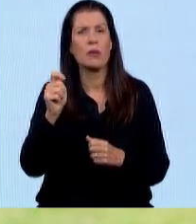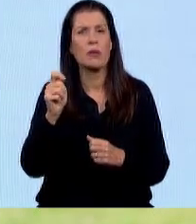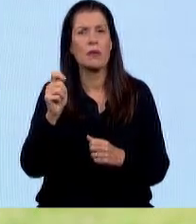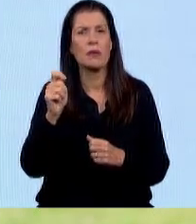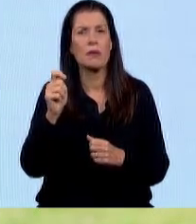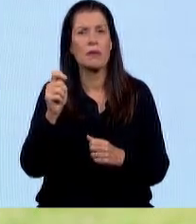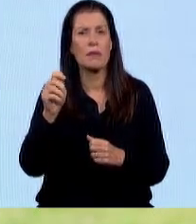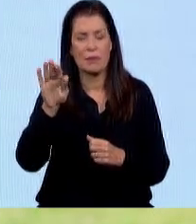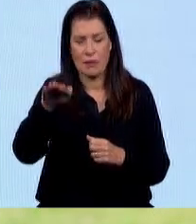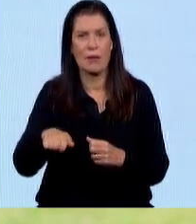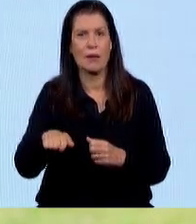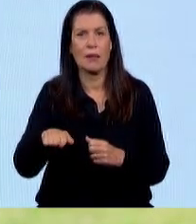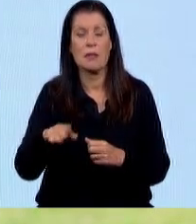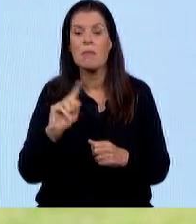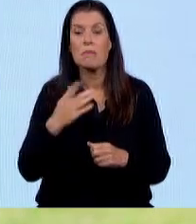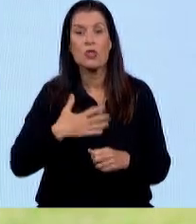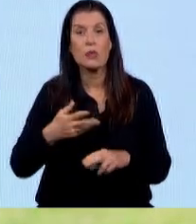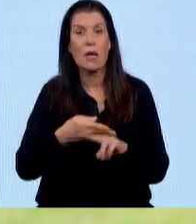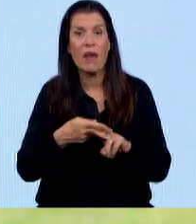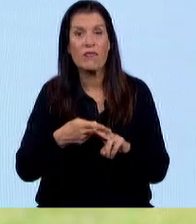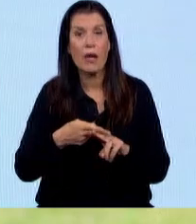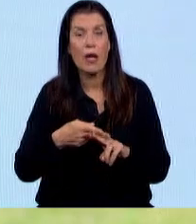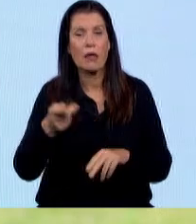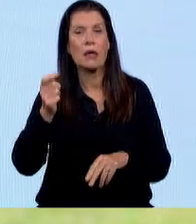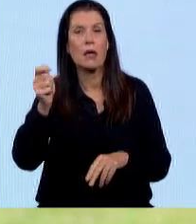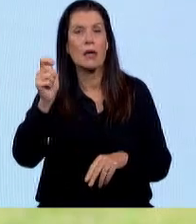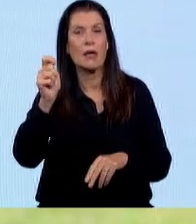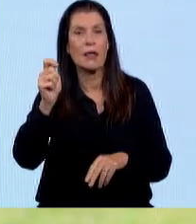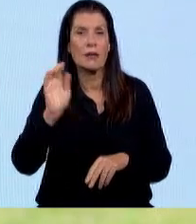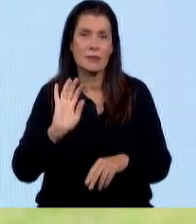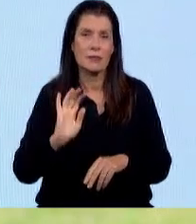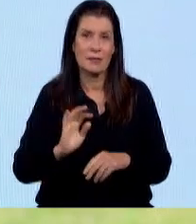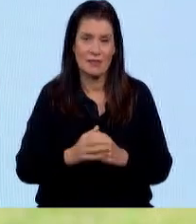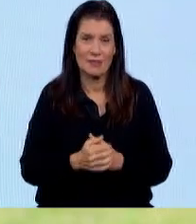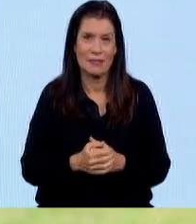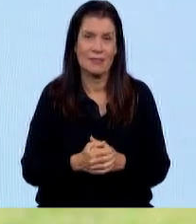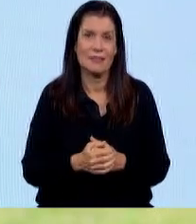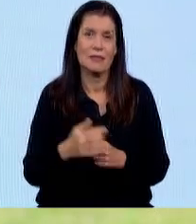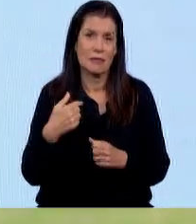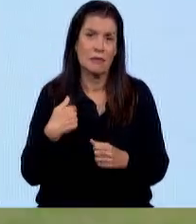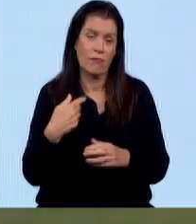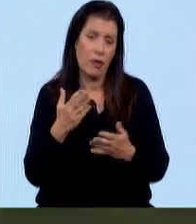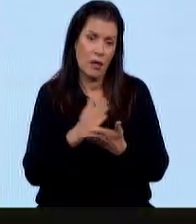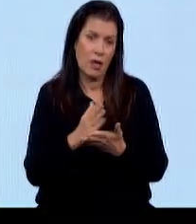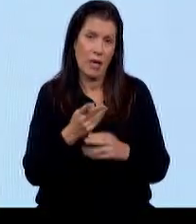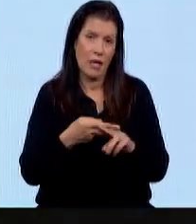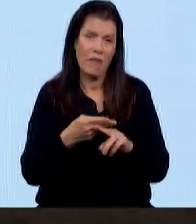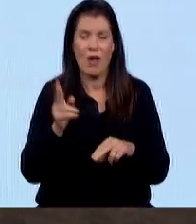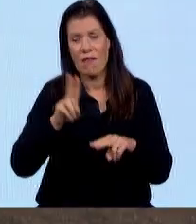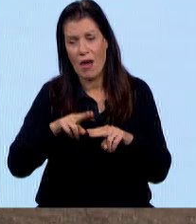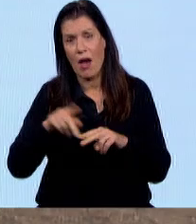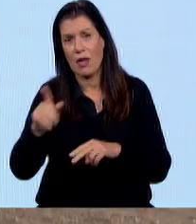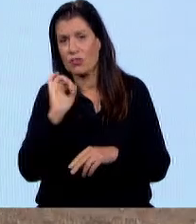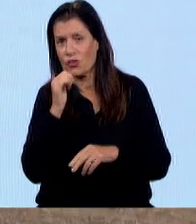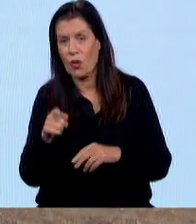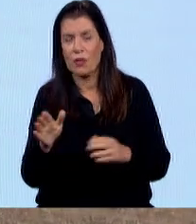יבוא וירצה קפה, אז אני אצא רגע ואני אכין לו קפה ואני אחזור להכין שוקולד. משבעה